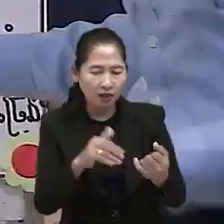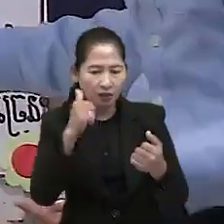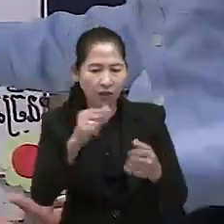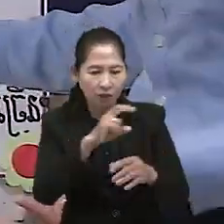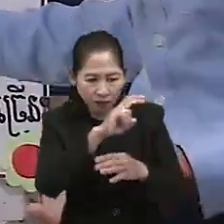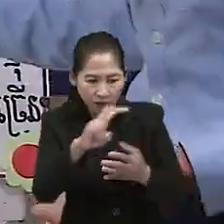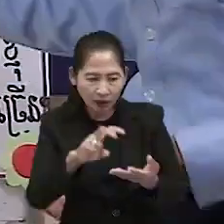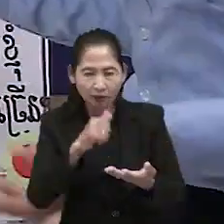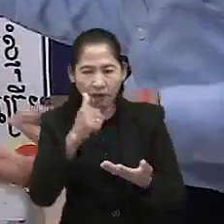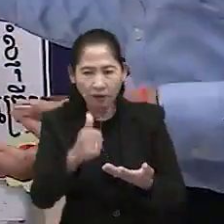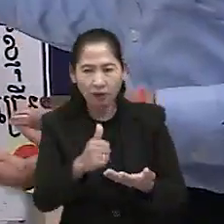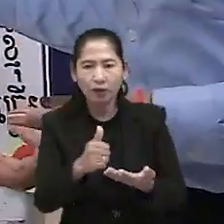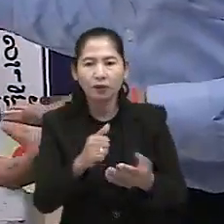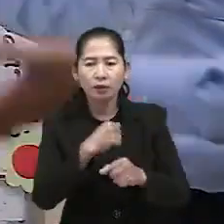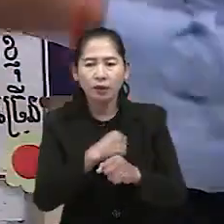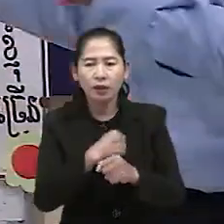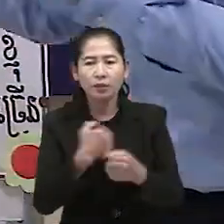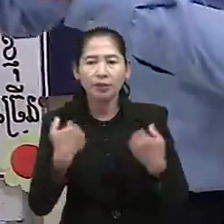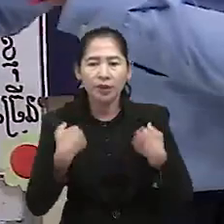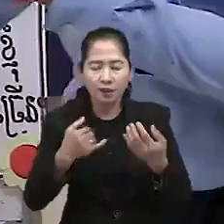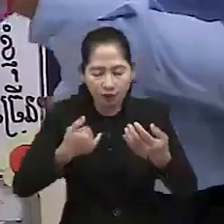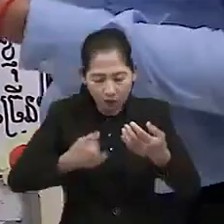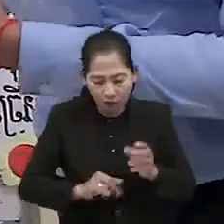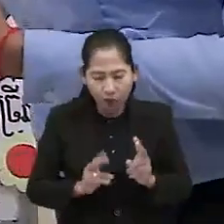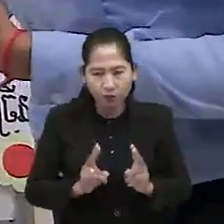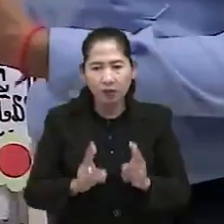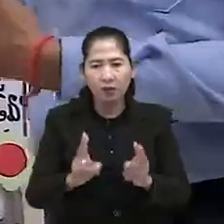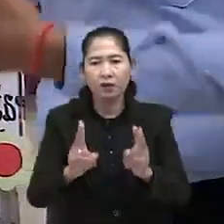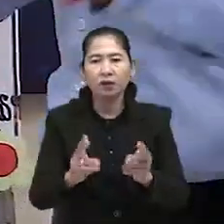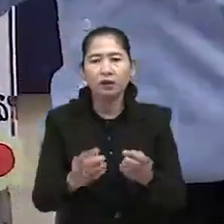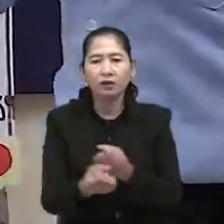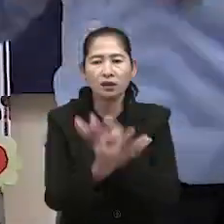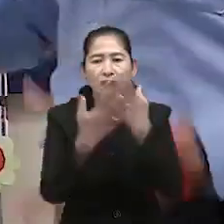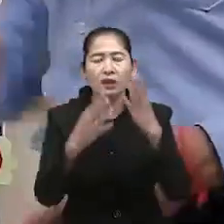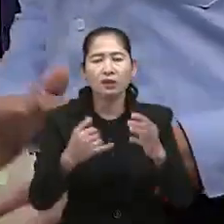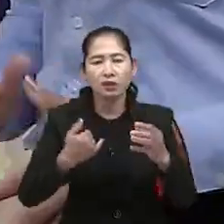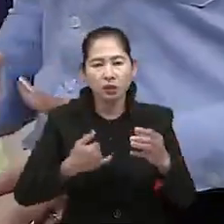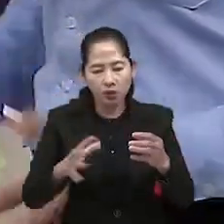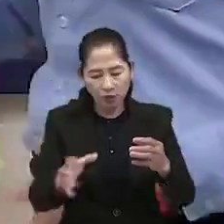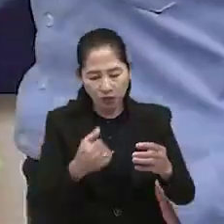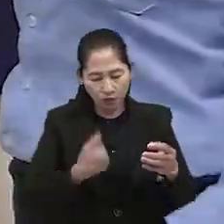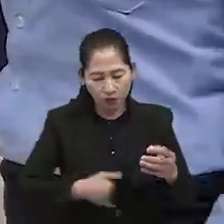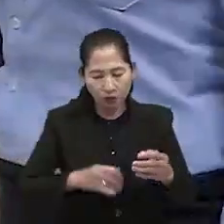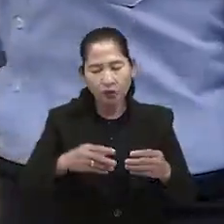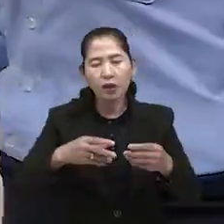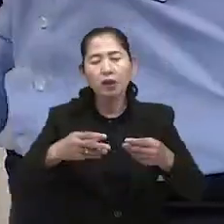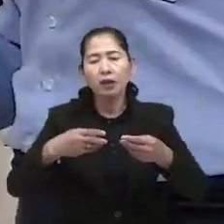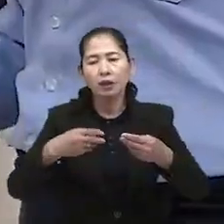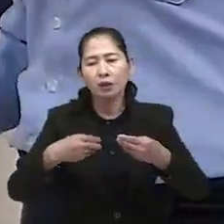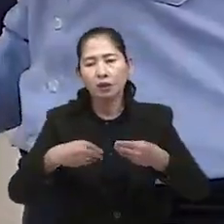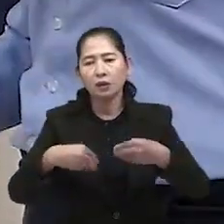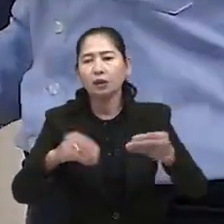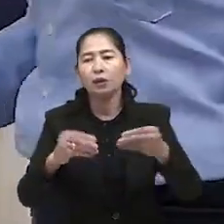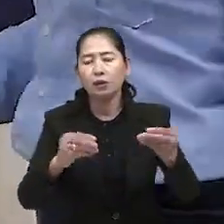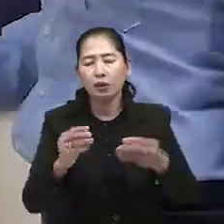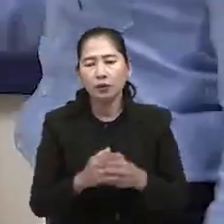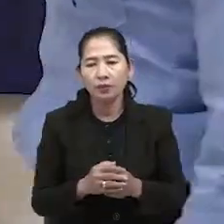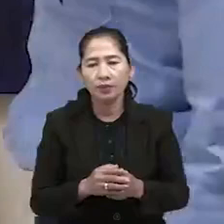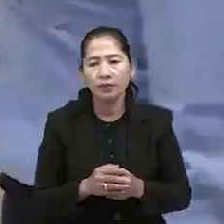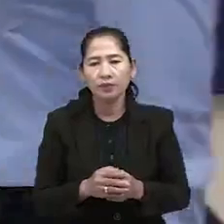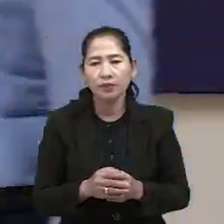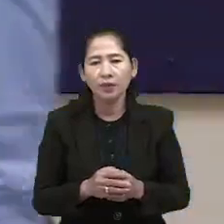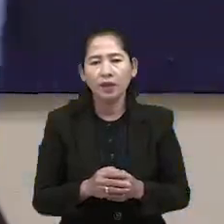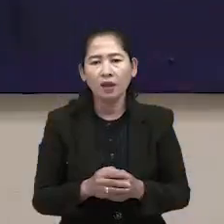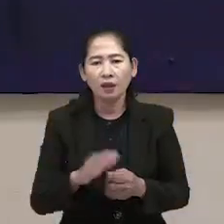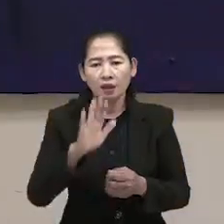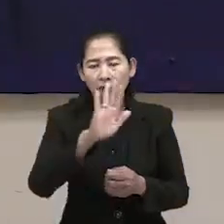ថែទាំល្អនឹងធ្វើឲ្យវាមានកូនលះមានកូនច្រើនហើយយកកូននេះទៅលក់អត់លក់នឹងអុកនឹងចៅទេណាកូនណាចា